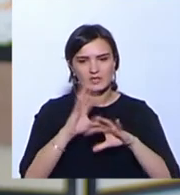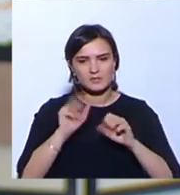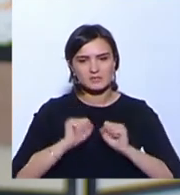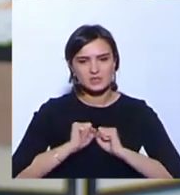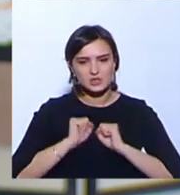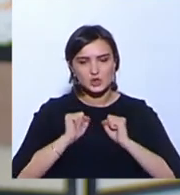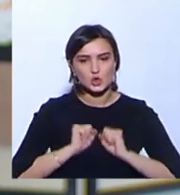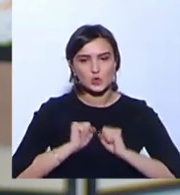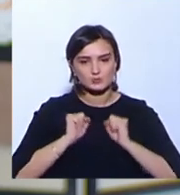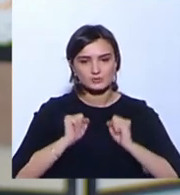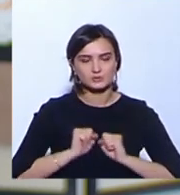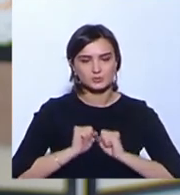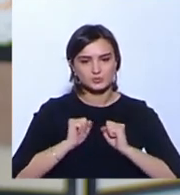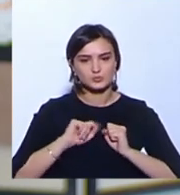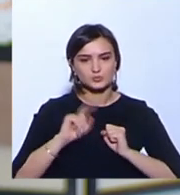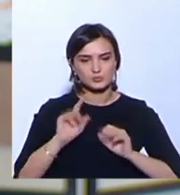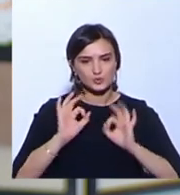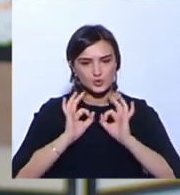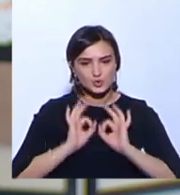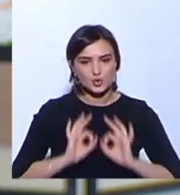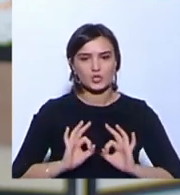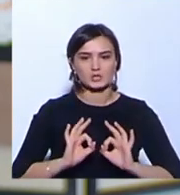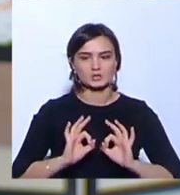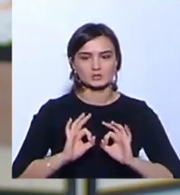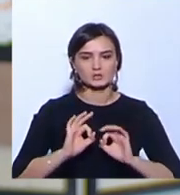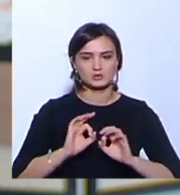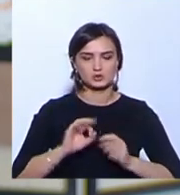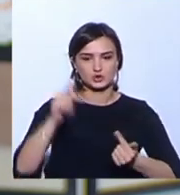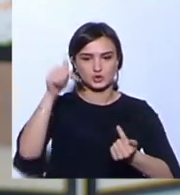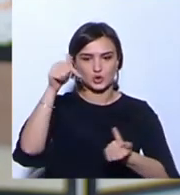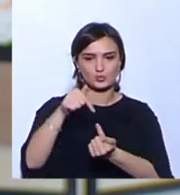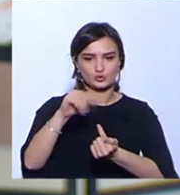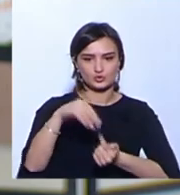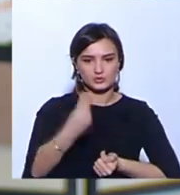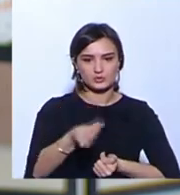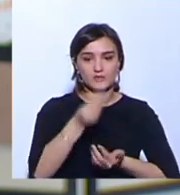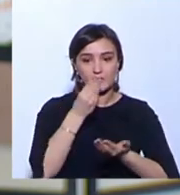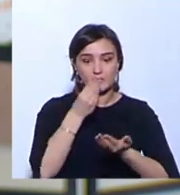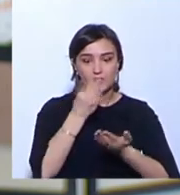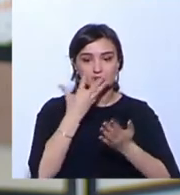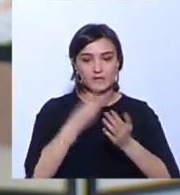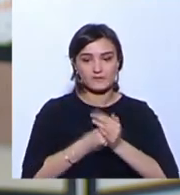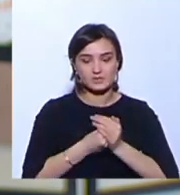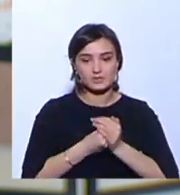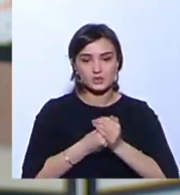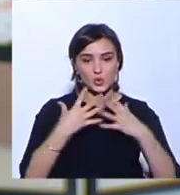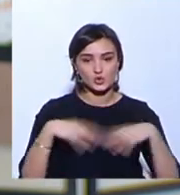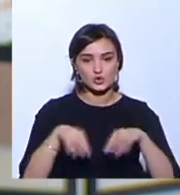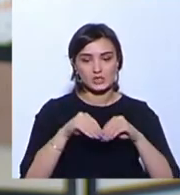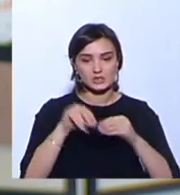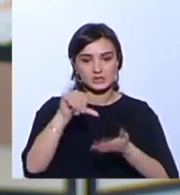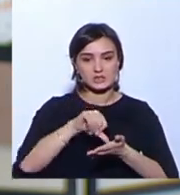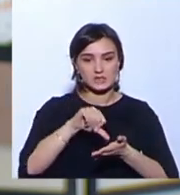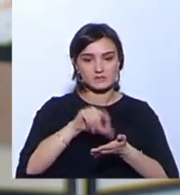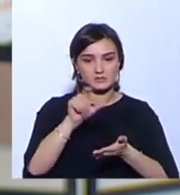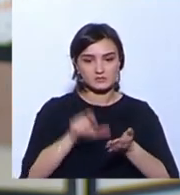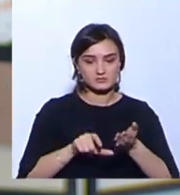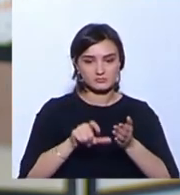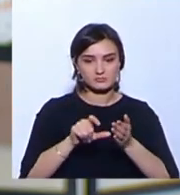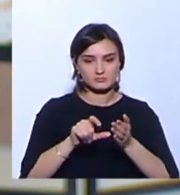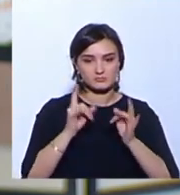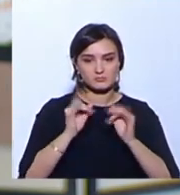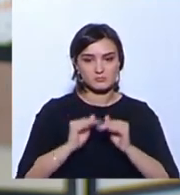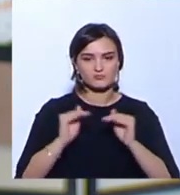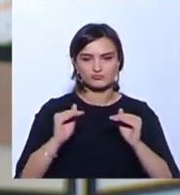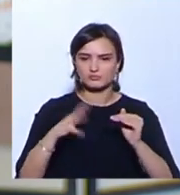მაქსიმალურად ცდილობს, რომ ადეკვატურად, სწორად შეურჩიოს კვება თავის ოჯახის წევრს.